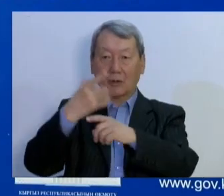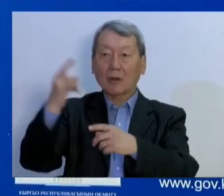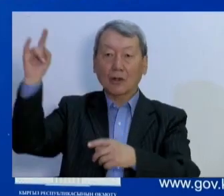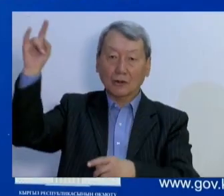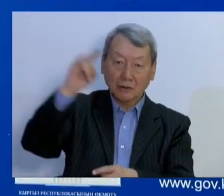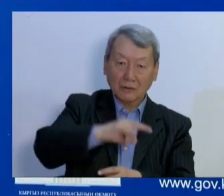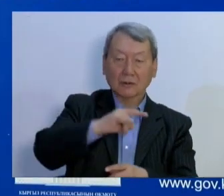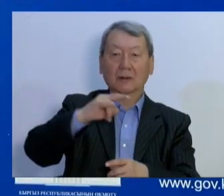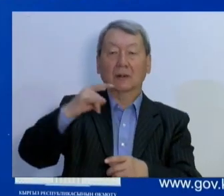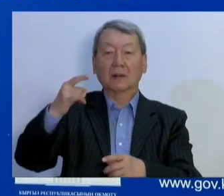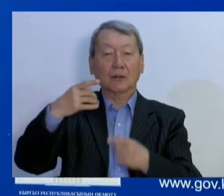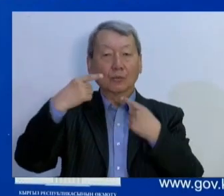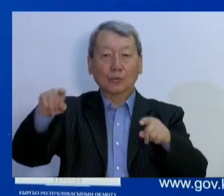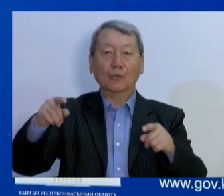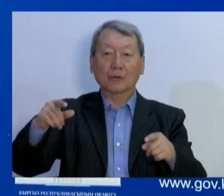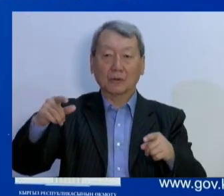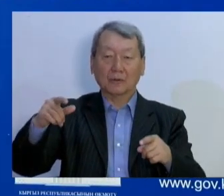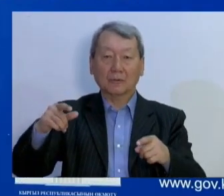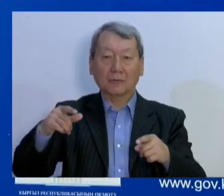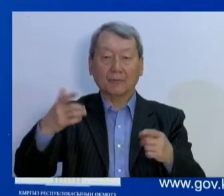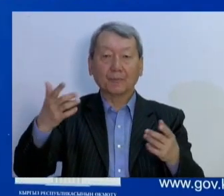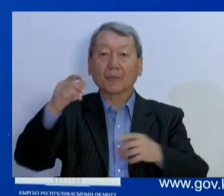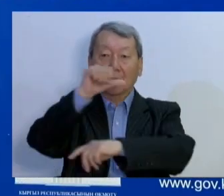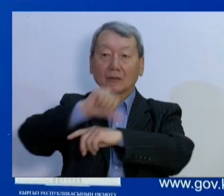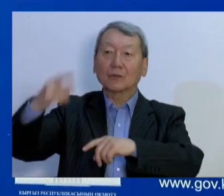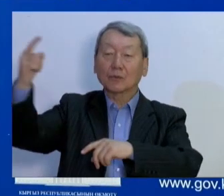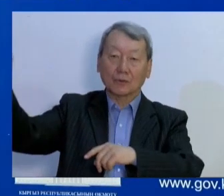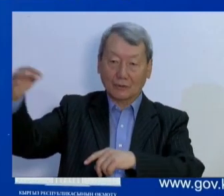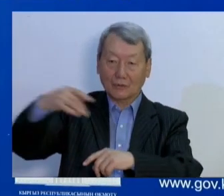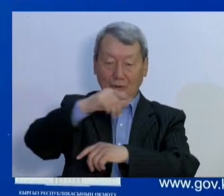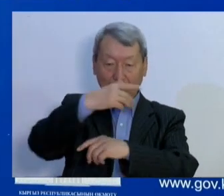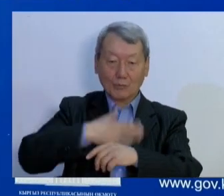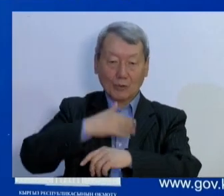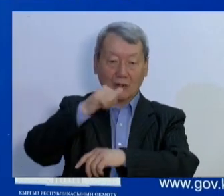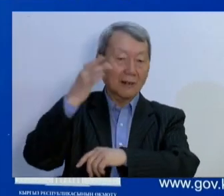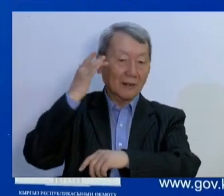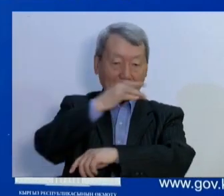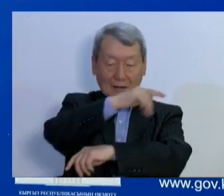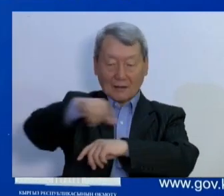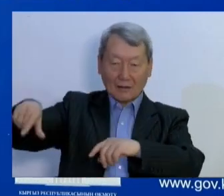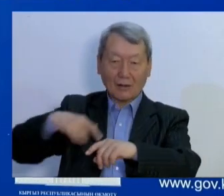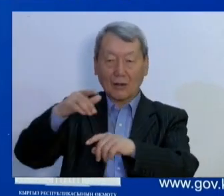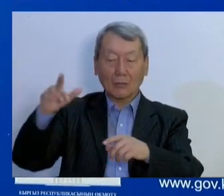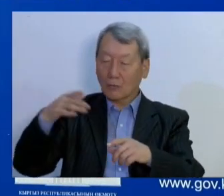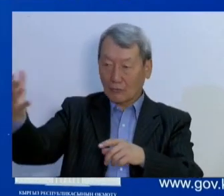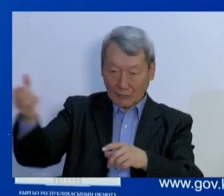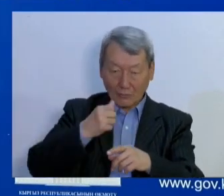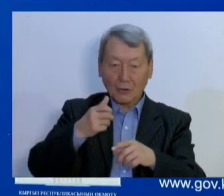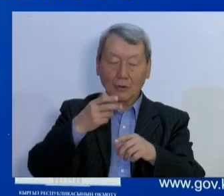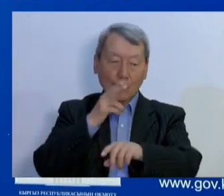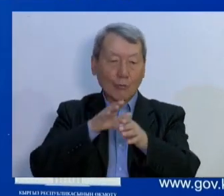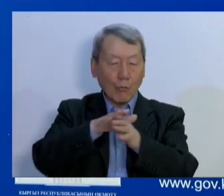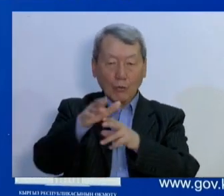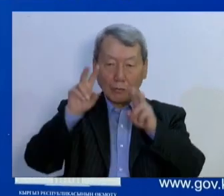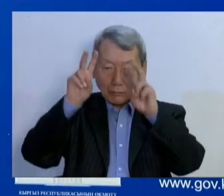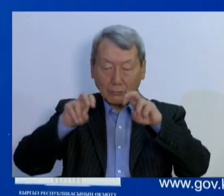авиа каттамдар менен жана башка чек арадан өтүп аткандардын баарын толук анализге алып, толук